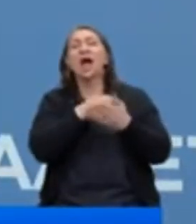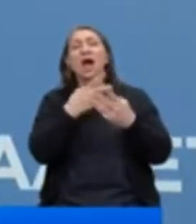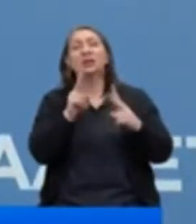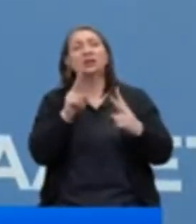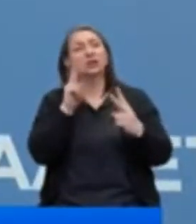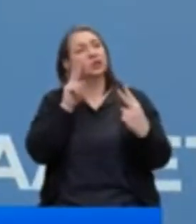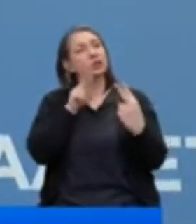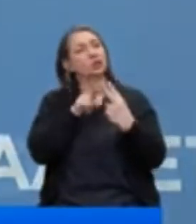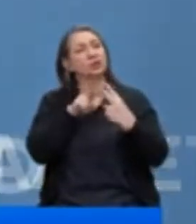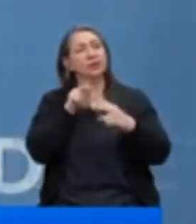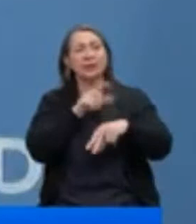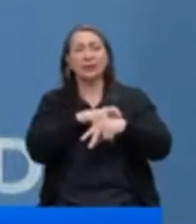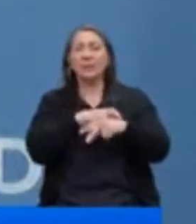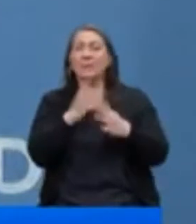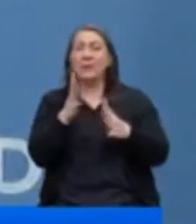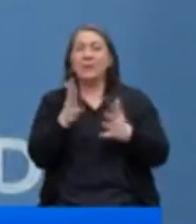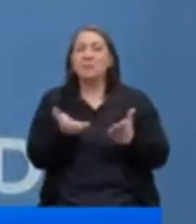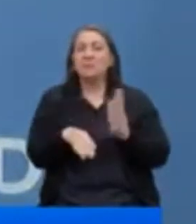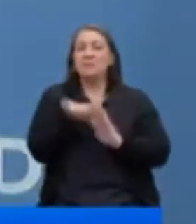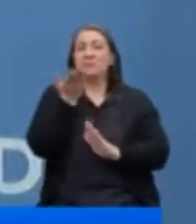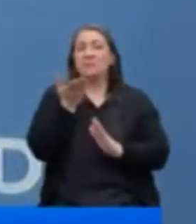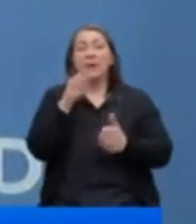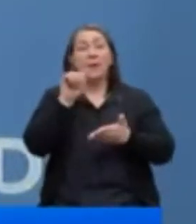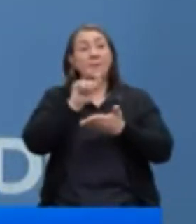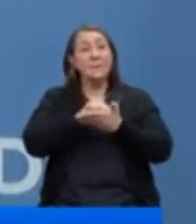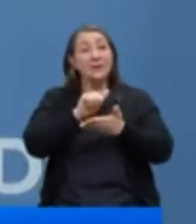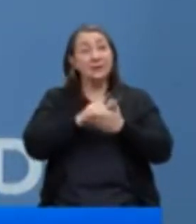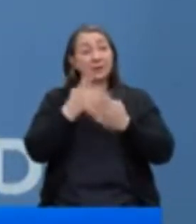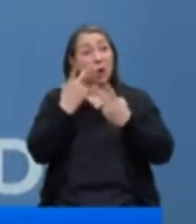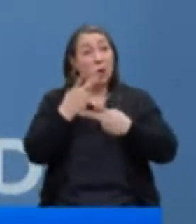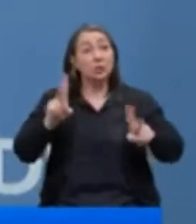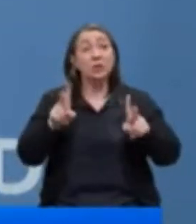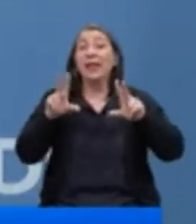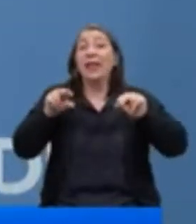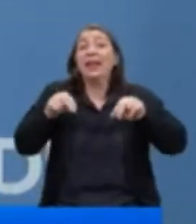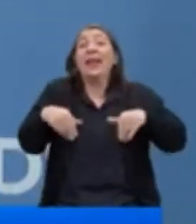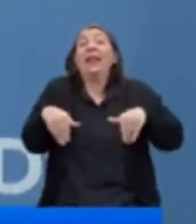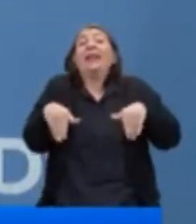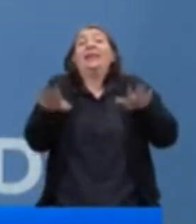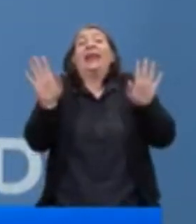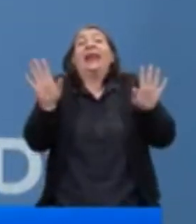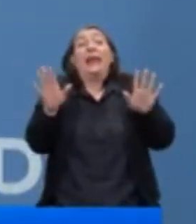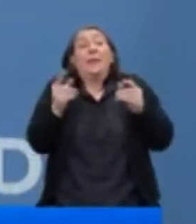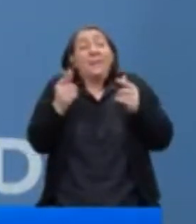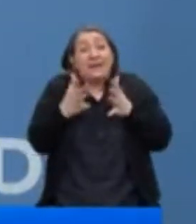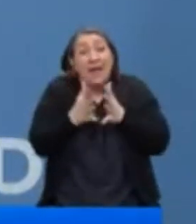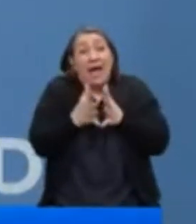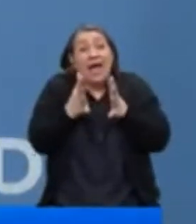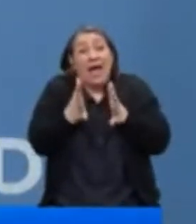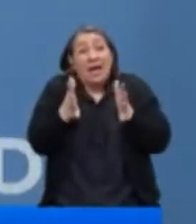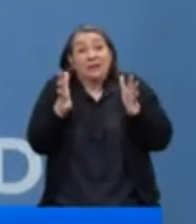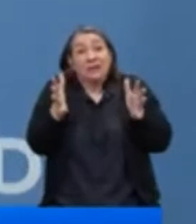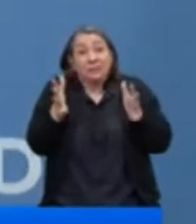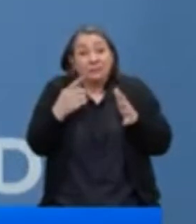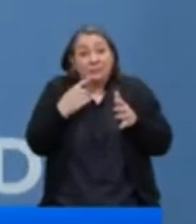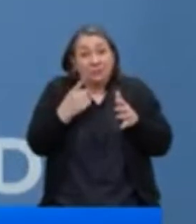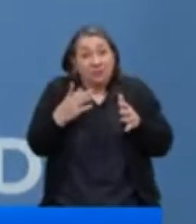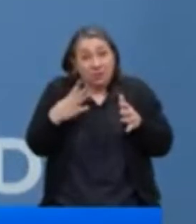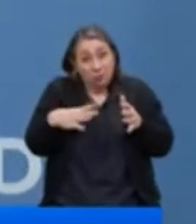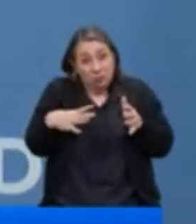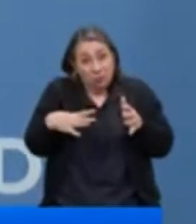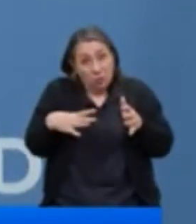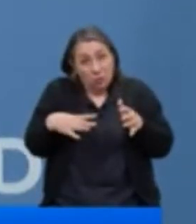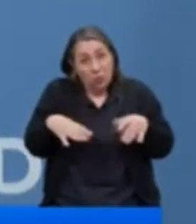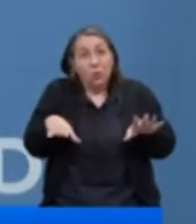saatleri biraz belki artırılacak herhalde. Basın özgürlüğü yeterli değil, biraz daha açalım mı demek istiyor,